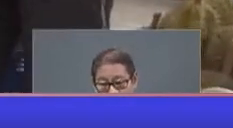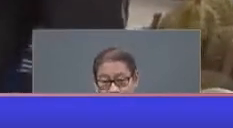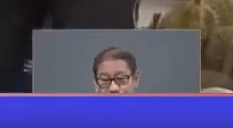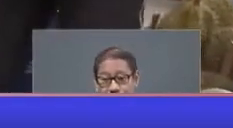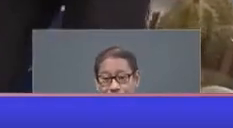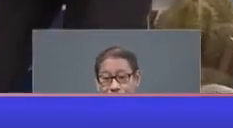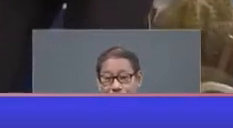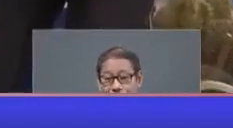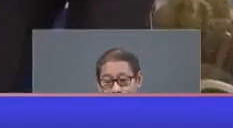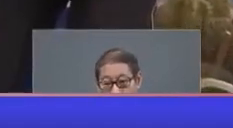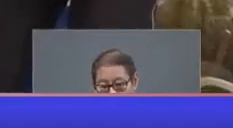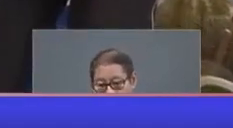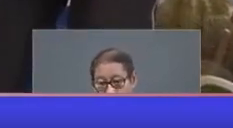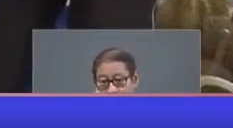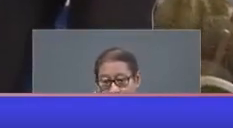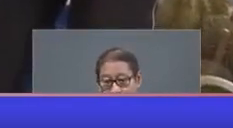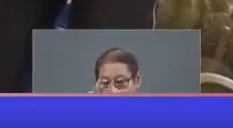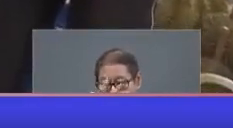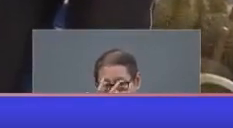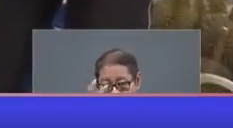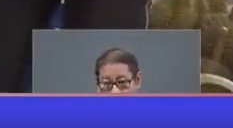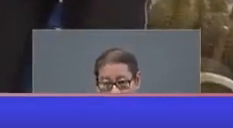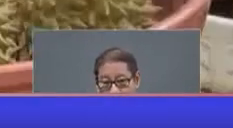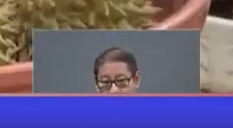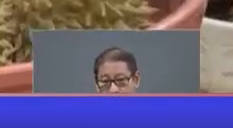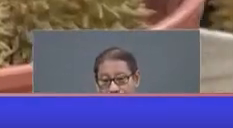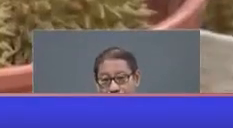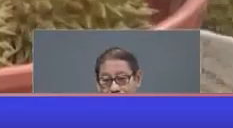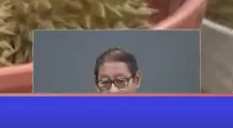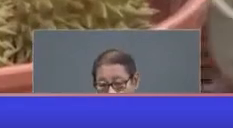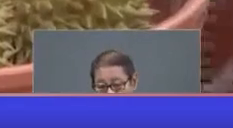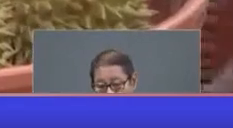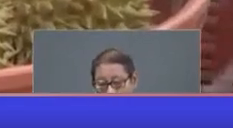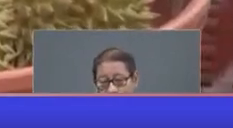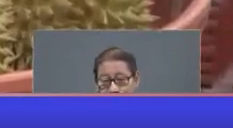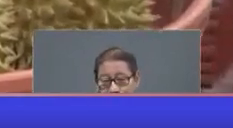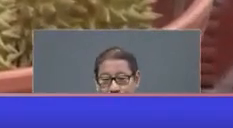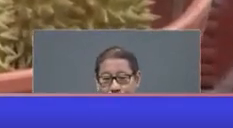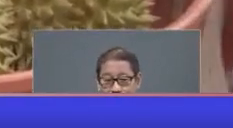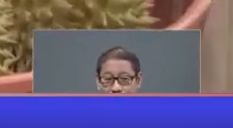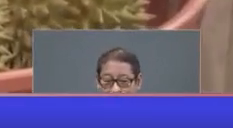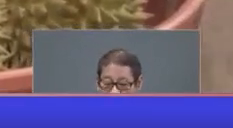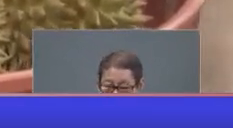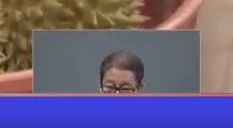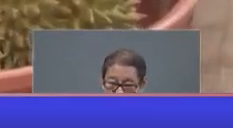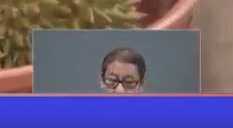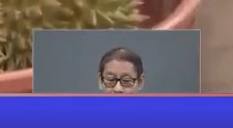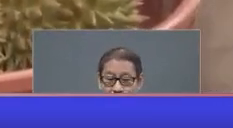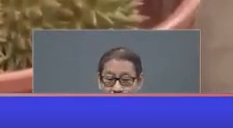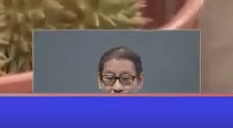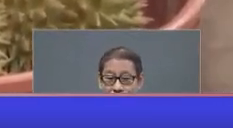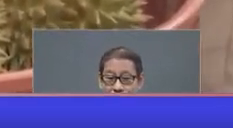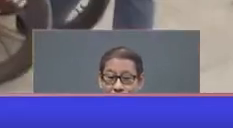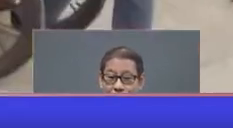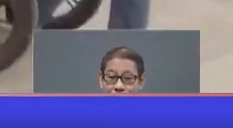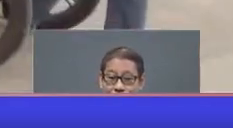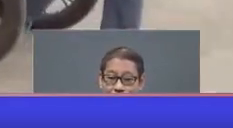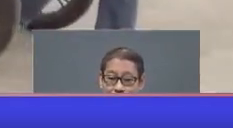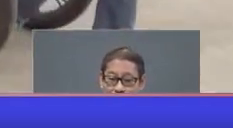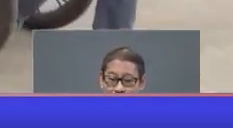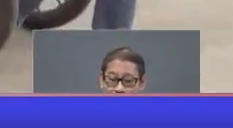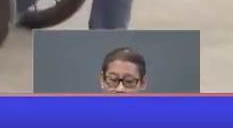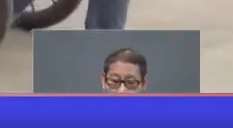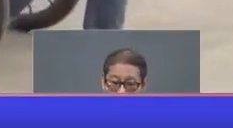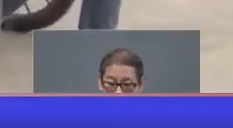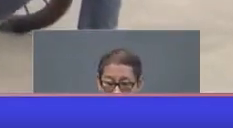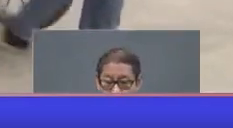ผลไม้ในปีนี้ควบคู่กับการผลักดันการส่งออกสินค้าทางบกด้วยเพื่อที่จะกระจายสินค้านะคะโดยเฉพาะผลผลิตเนี่ยออกสู่